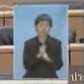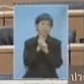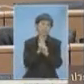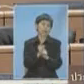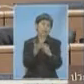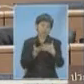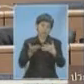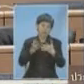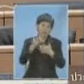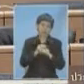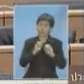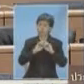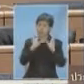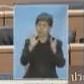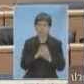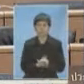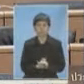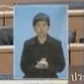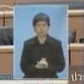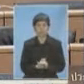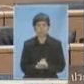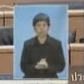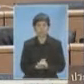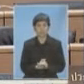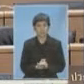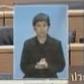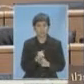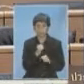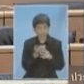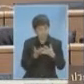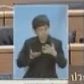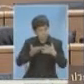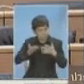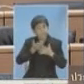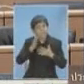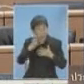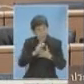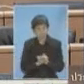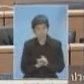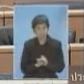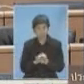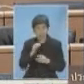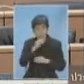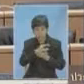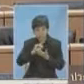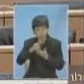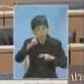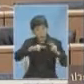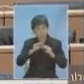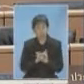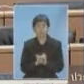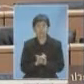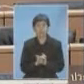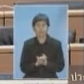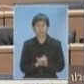ขั้นตอนแล้วครับชัดเจนนะครับไม่มีการทำตามขั้นตอนนั้นสถาบันพระปกเกล้าอาจารย์วุฒิ